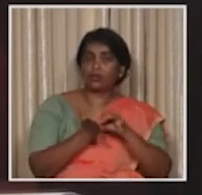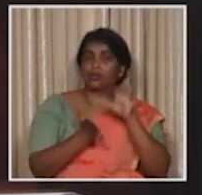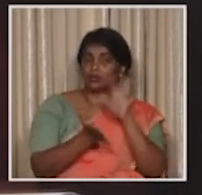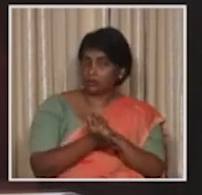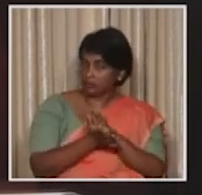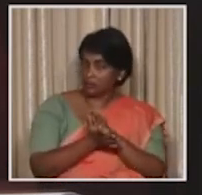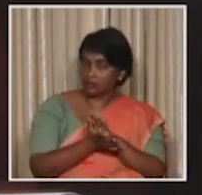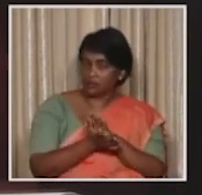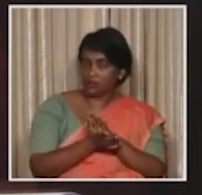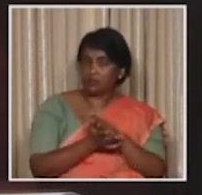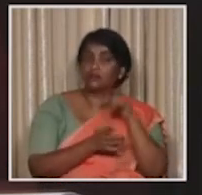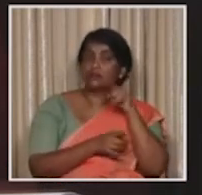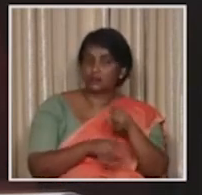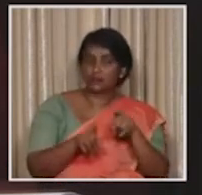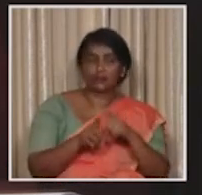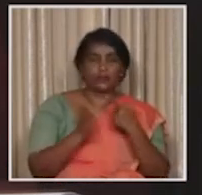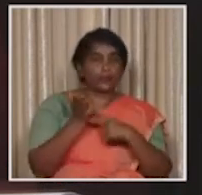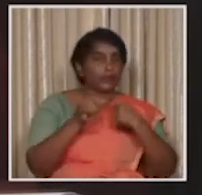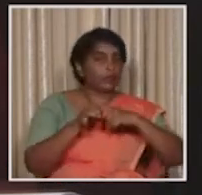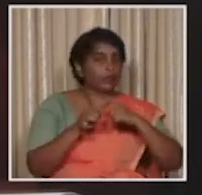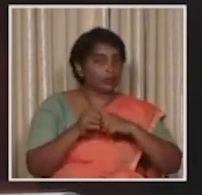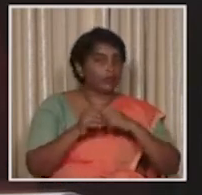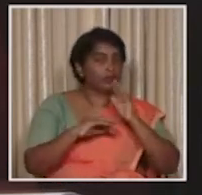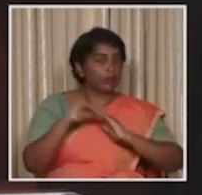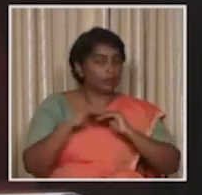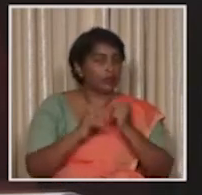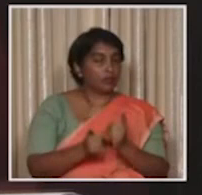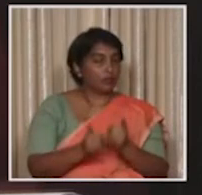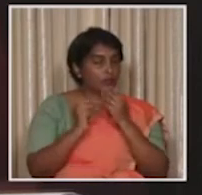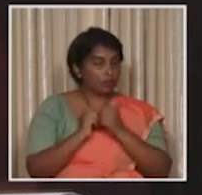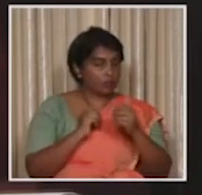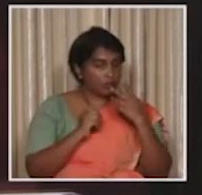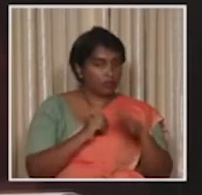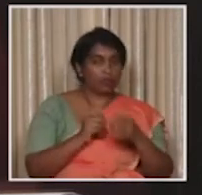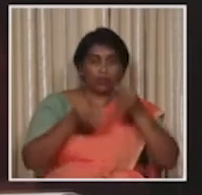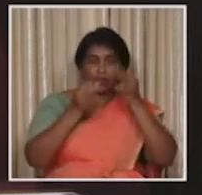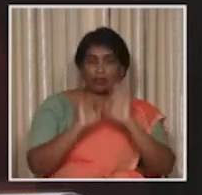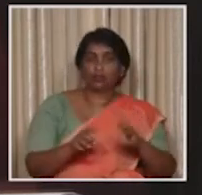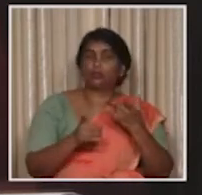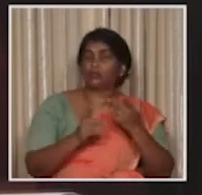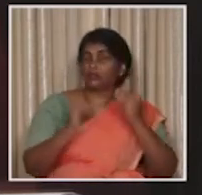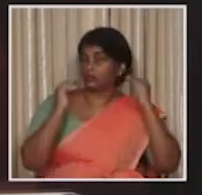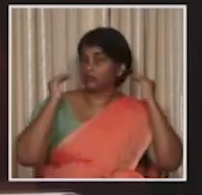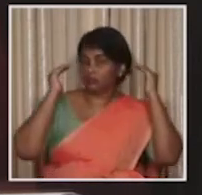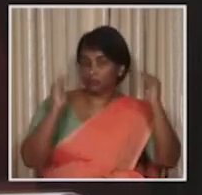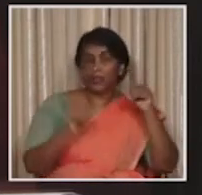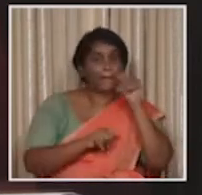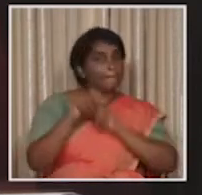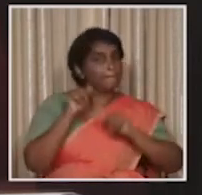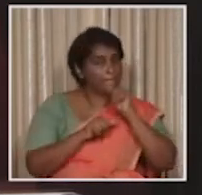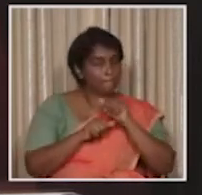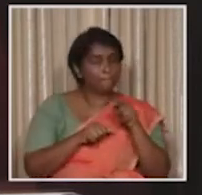කරවලා ඒ වගේම ප්‍රසම්පාදන ක්‍රමවේද අනුගමනය කරලා ගුණාත්මක භාවයෙන් ඉහළ මට්ටමේ බෙහෙත්